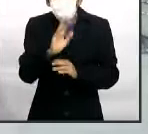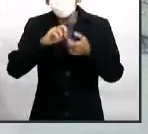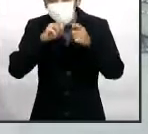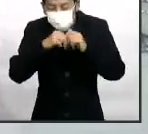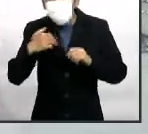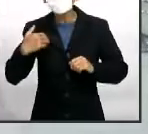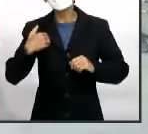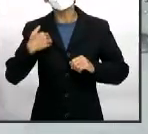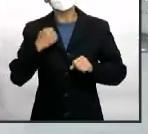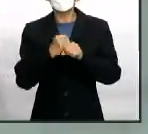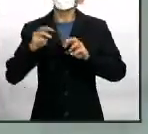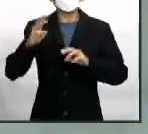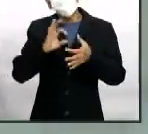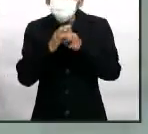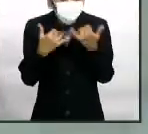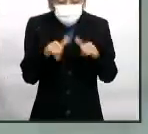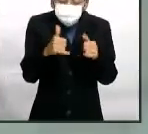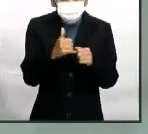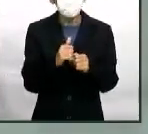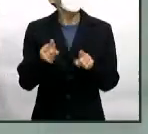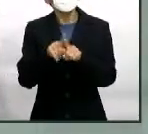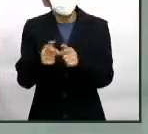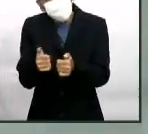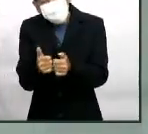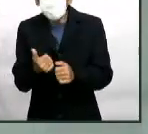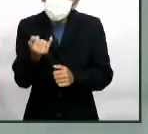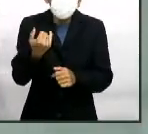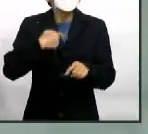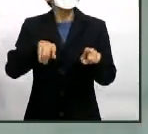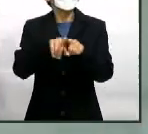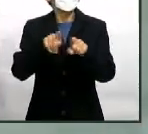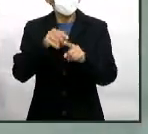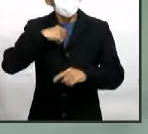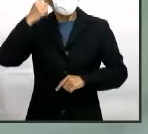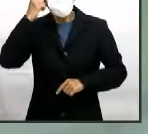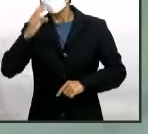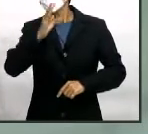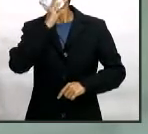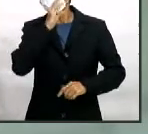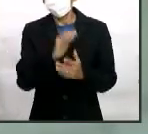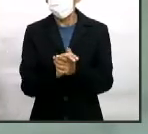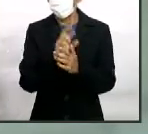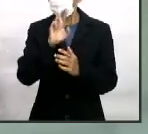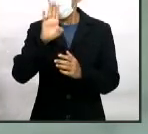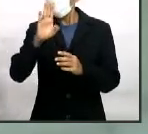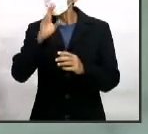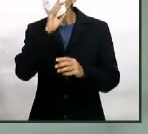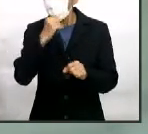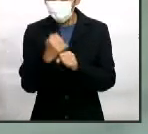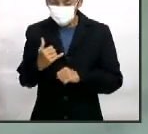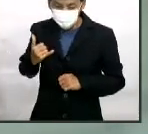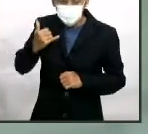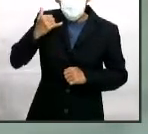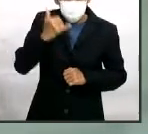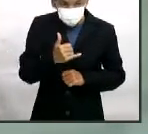ทษเหมือนกันก็ไม่ได้ทําอะไรเกมก็เหมือนกันก็มีทั้งข้อดีและข้อเสียมันอยู่ที่ว่าเวลาในระบบที่เวลาคุณเข้ามา